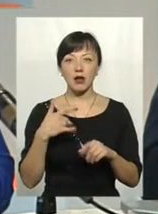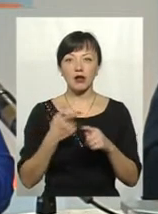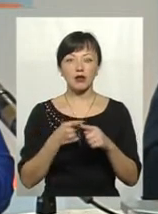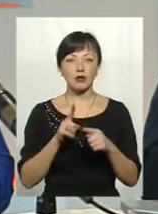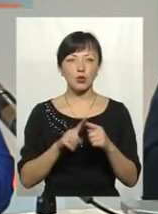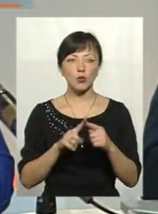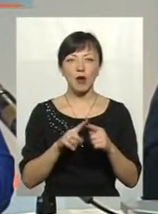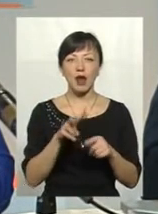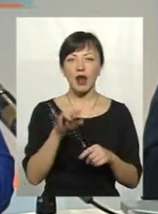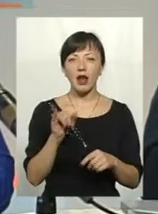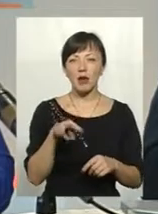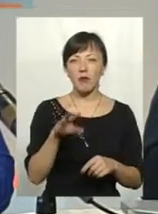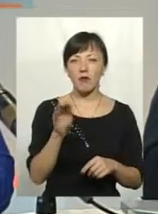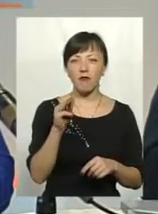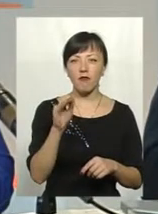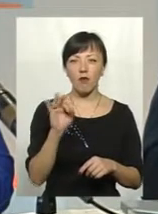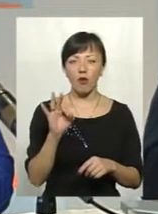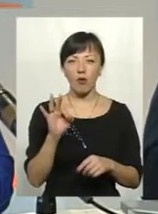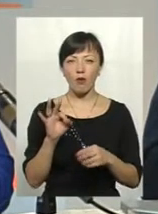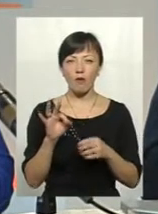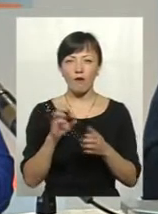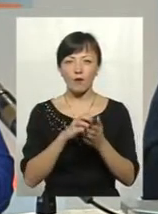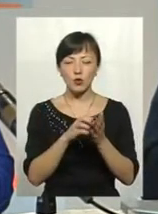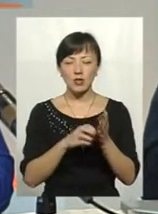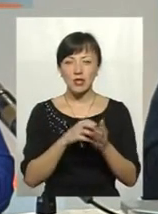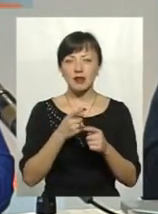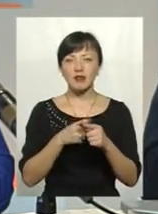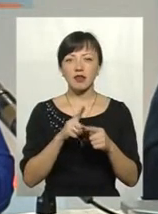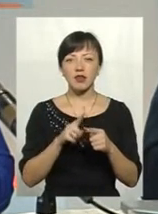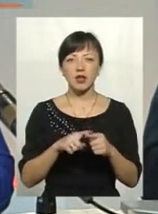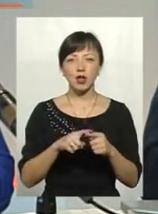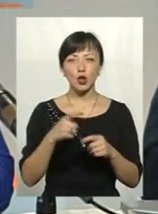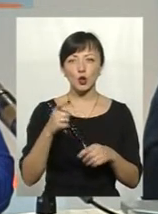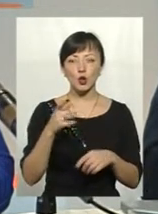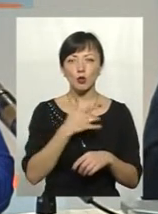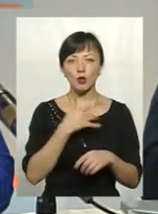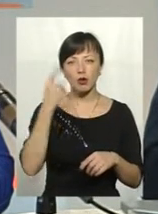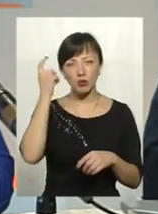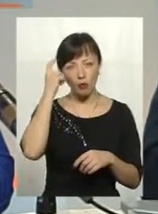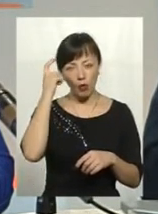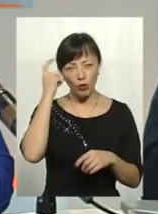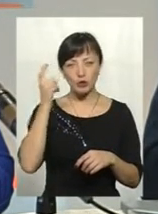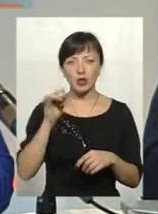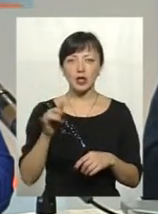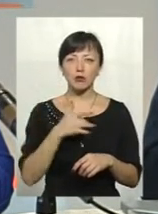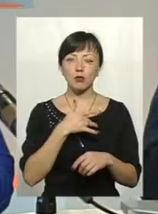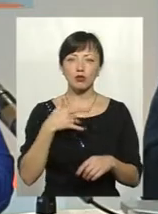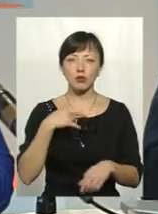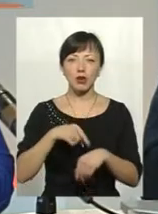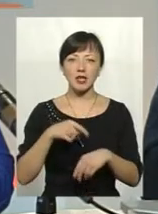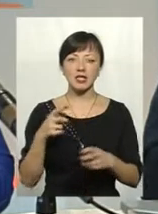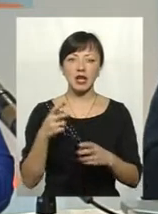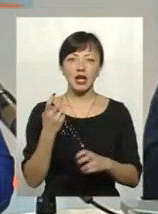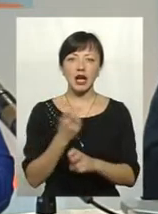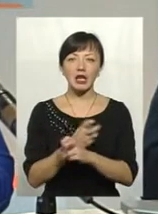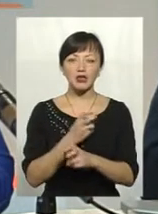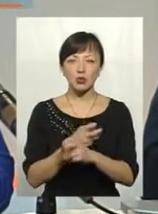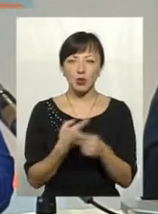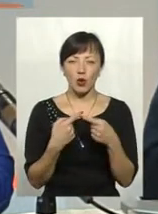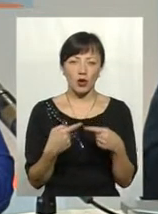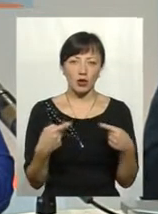і туберкульозне ураження головного мозку і мозкових оболонок, і туберкульозне ураження кісток і іншої